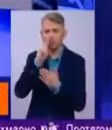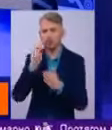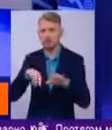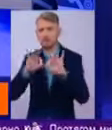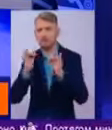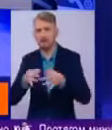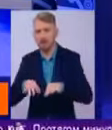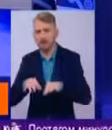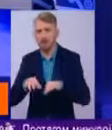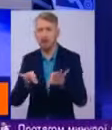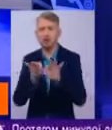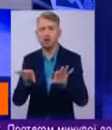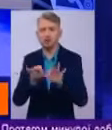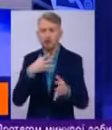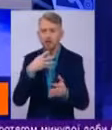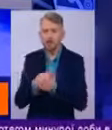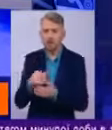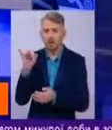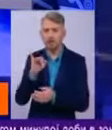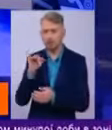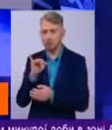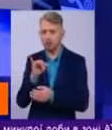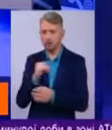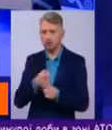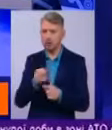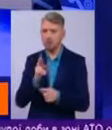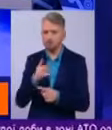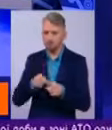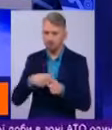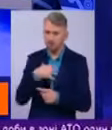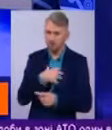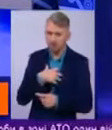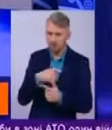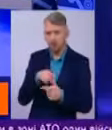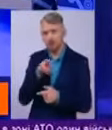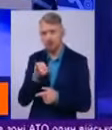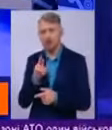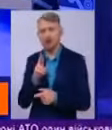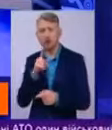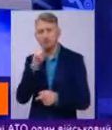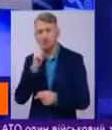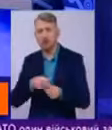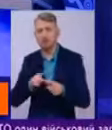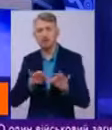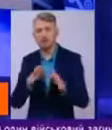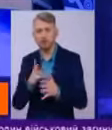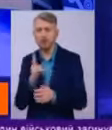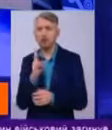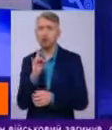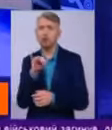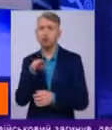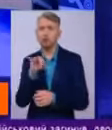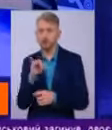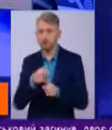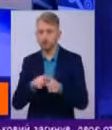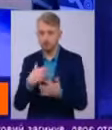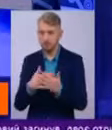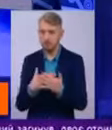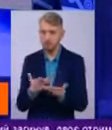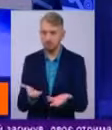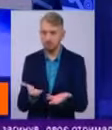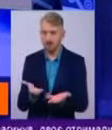мистецтвом трактування своєї історії. Наскільки є це важливим, і як в Україні зараз це відбувається? Крути – це один з яскравих прикладів. Але